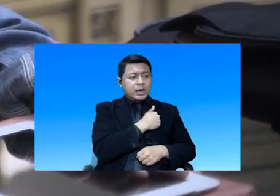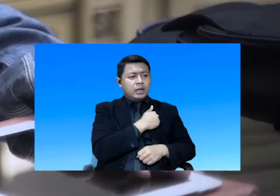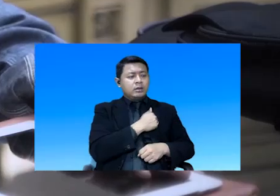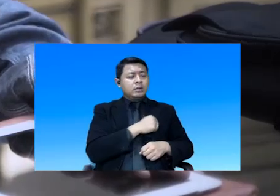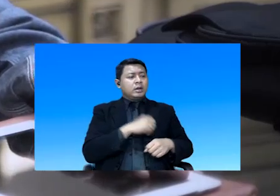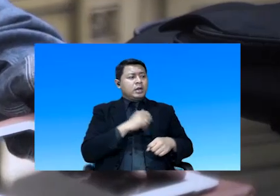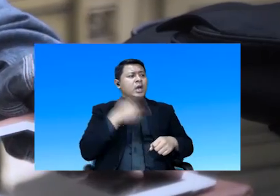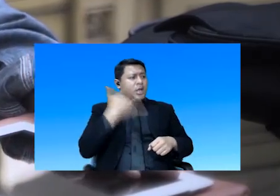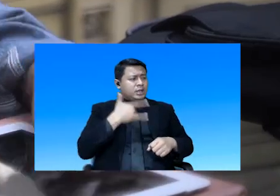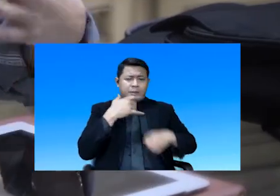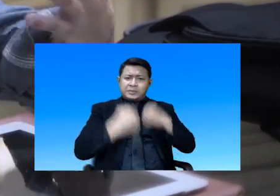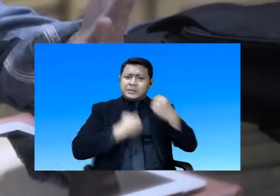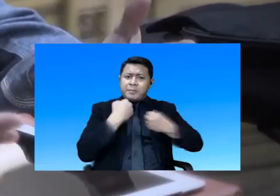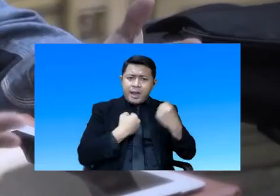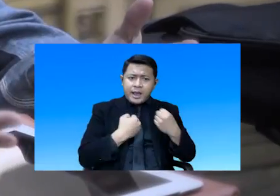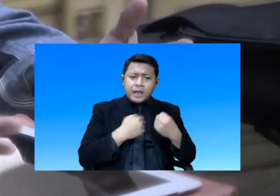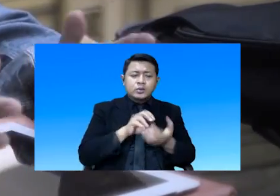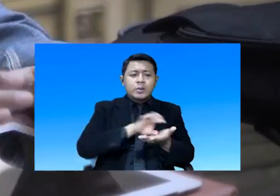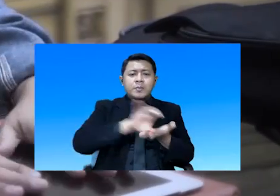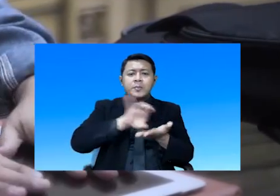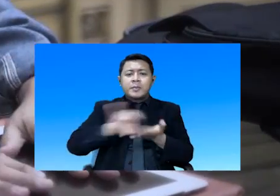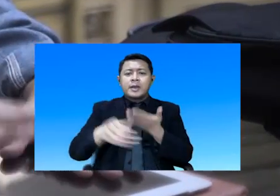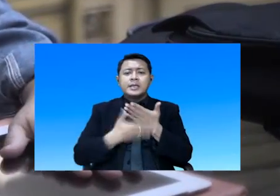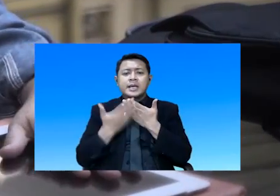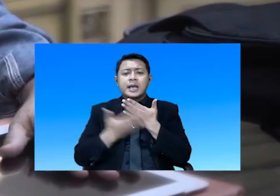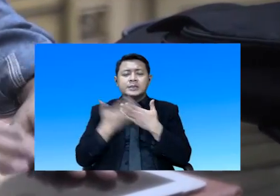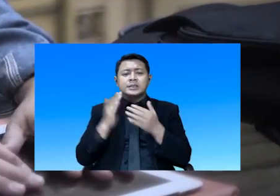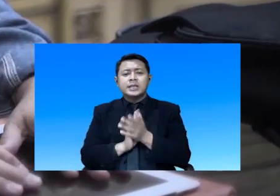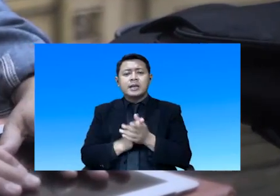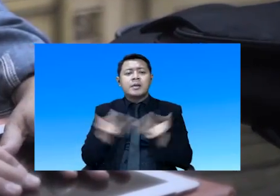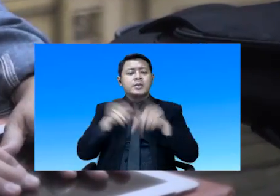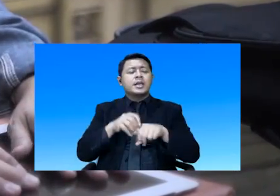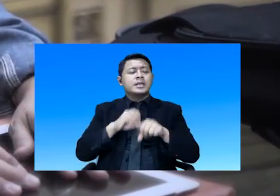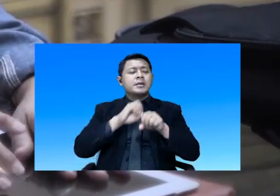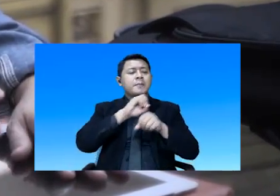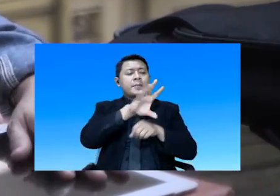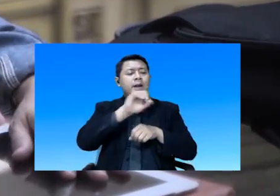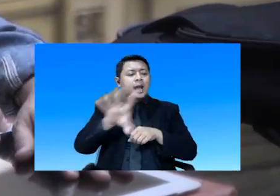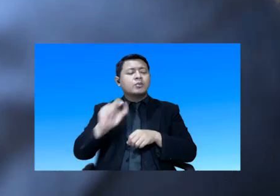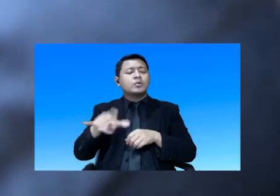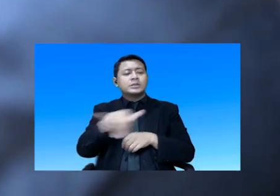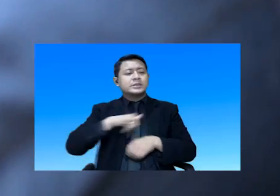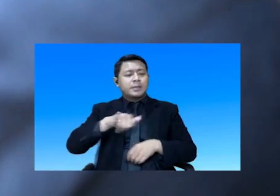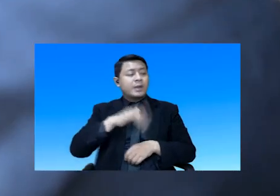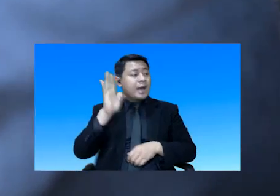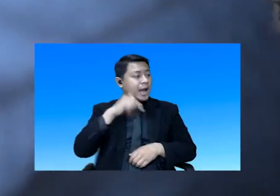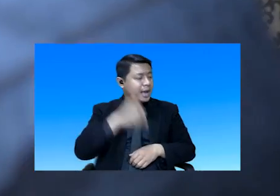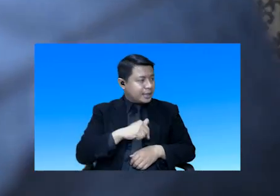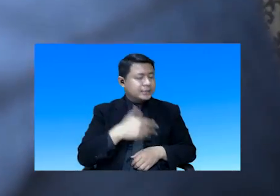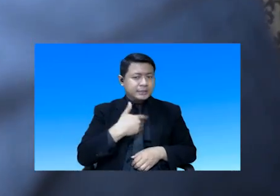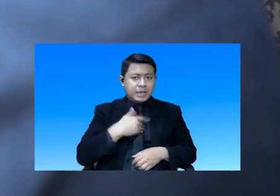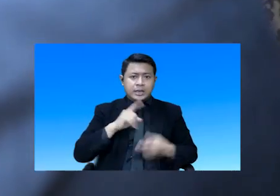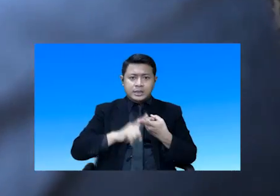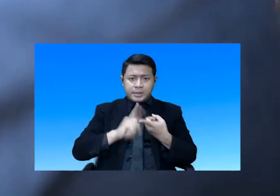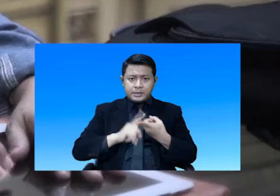Kita harus tetap semangat untuk berbagi kasih dan menjadi berkat untuk sesama. Hari ini aku sama